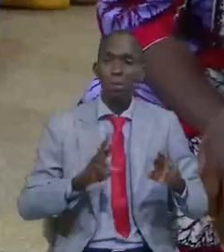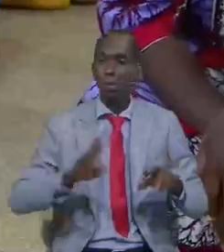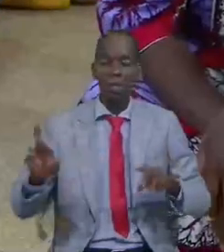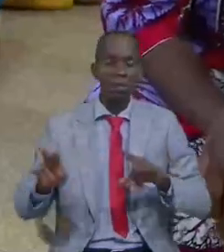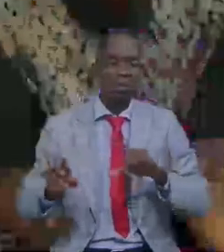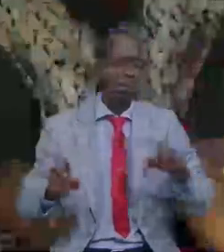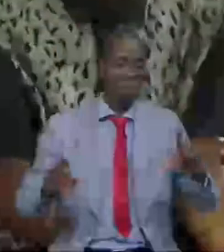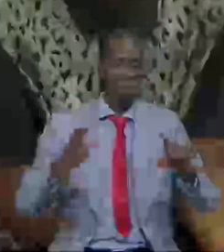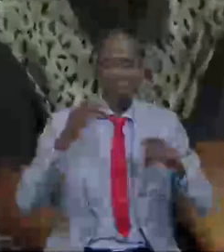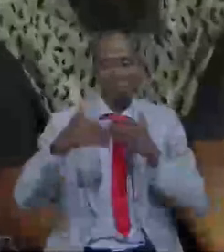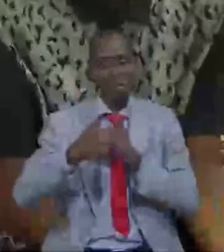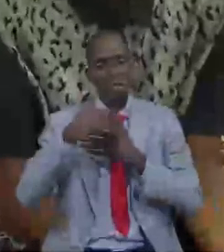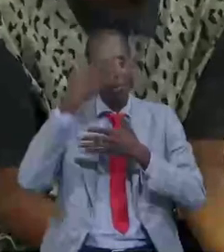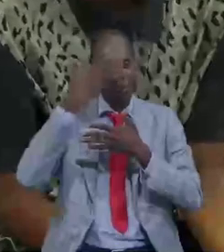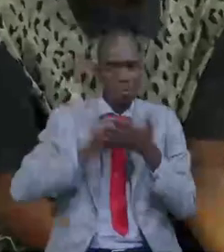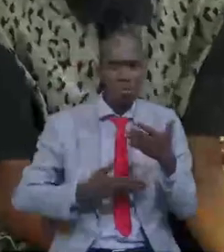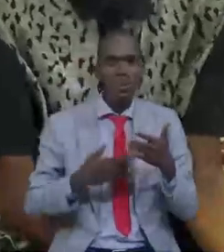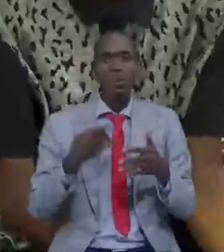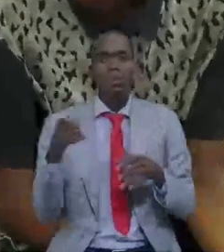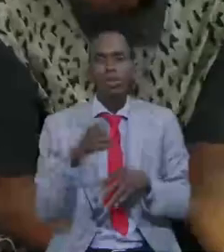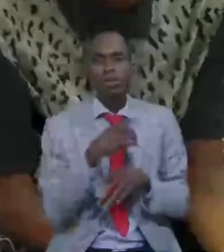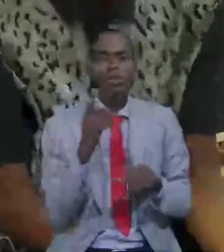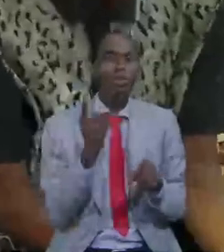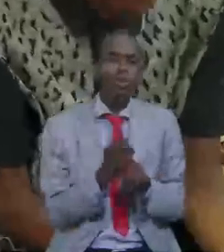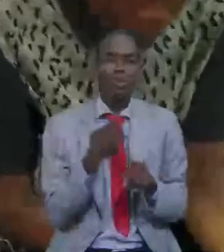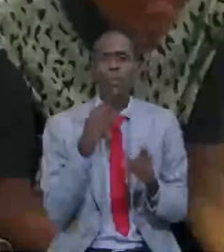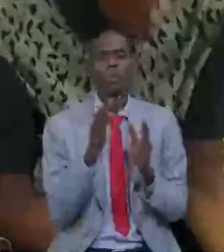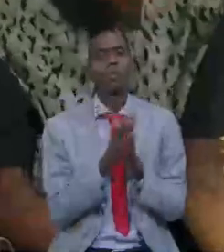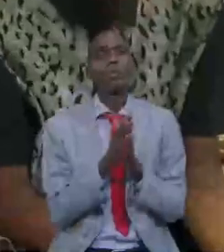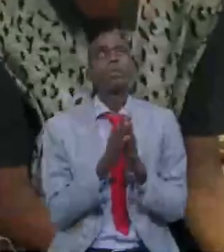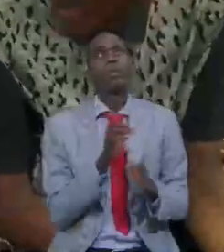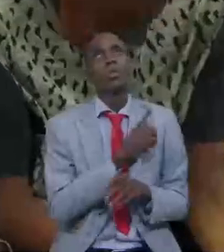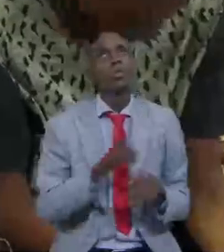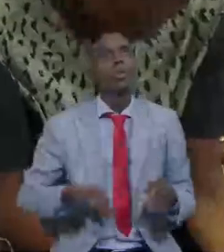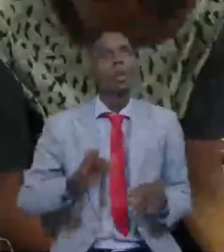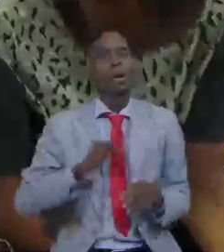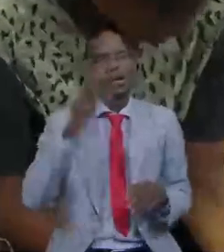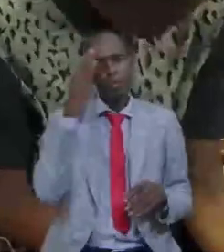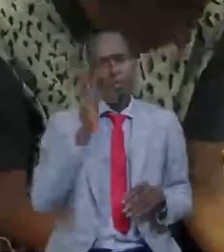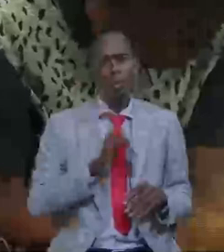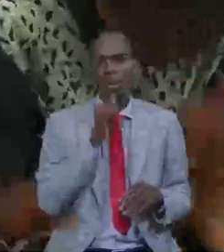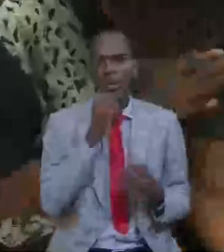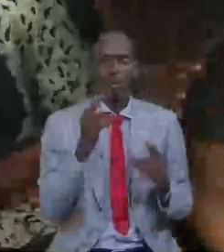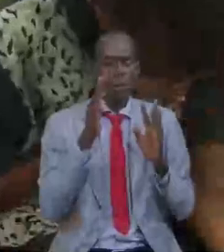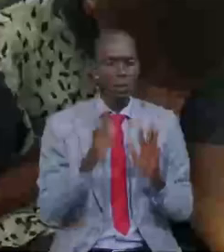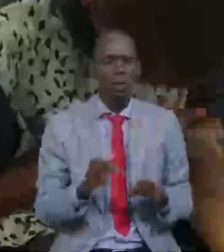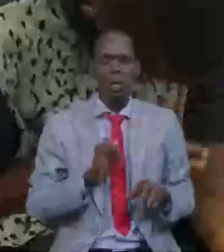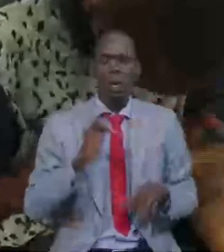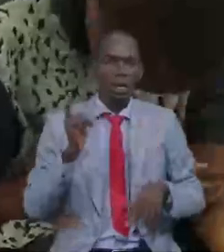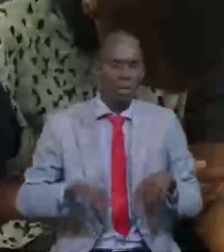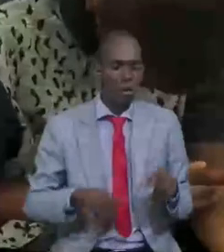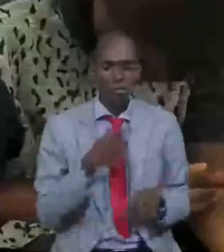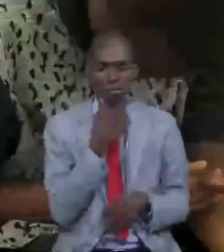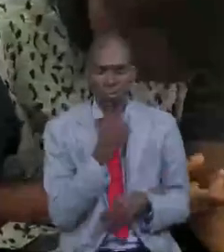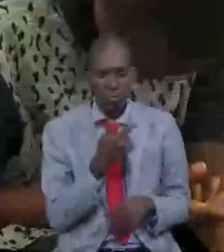où tu es. Dis Seigneur, je me sens coupable. Je sais que je suis un pécheur. Je ne peux pas faire semblant. Je ne peux pas me tromper. Je